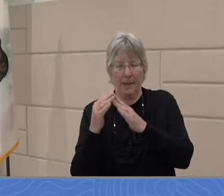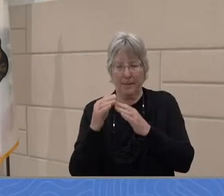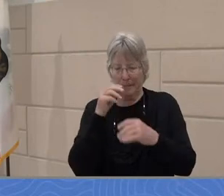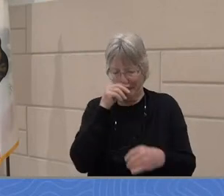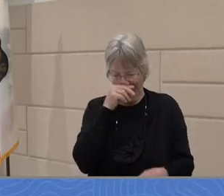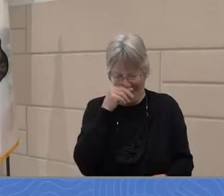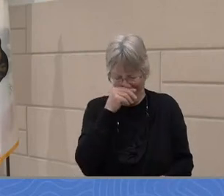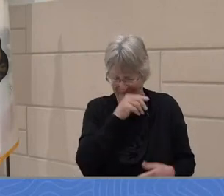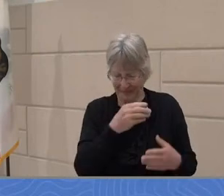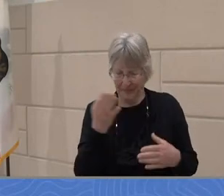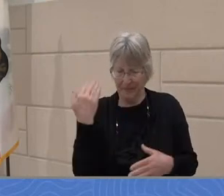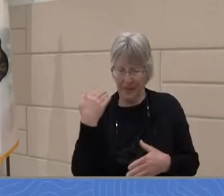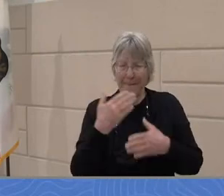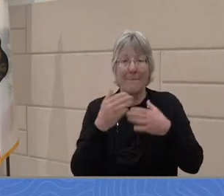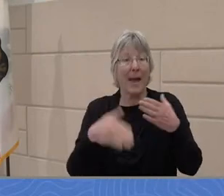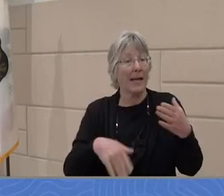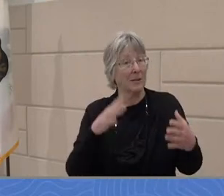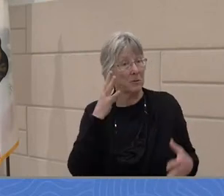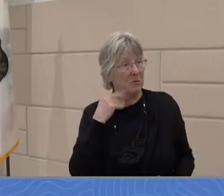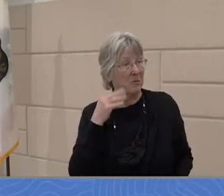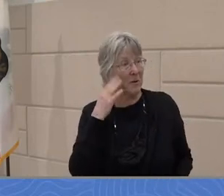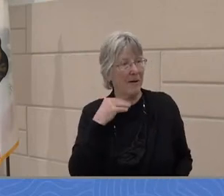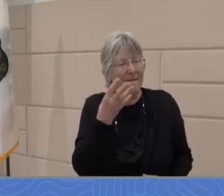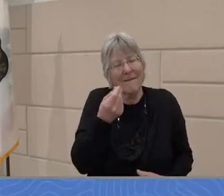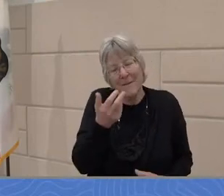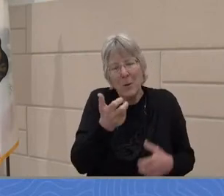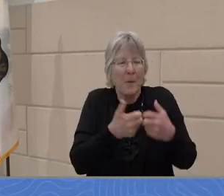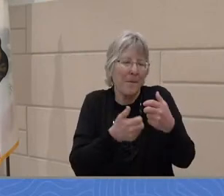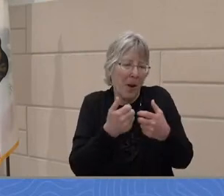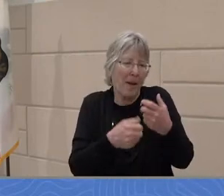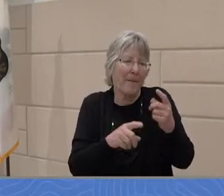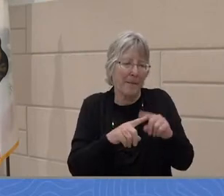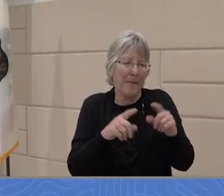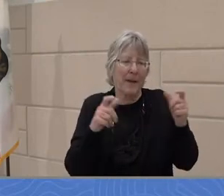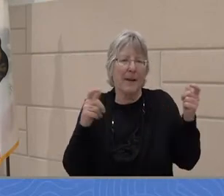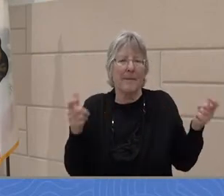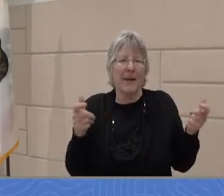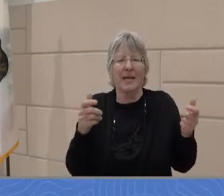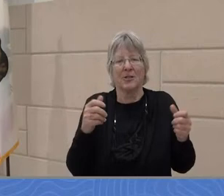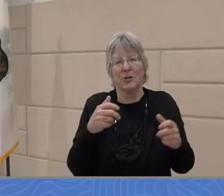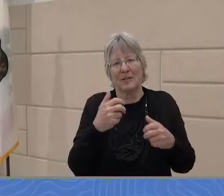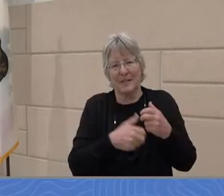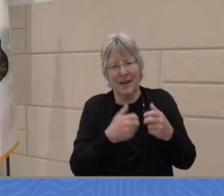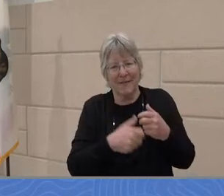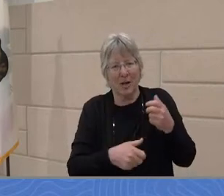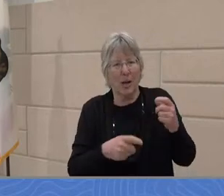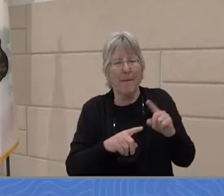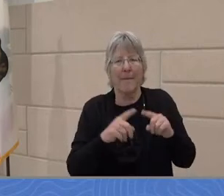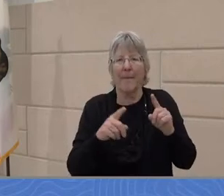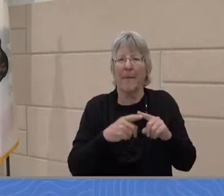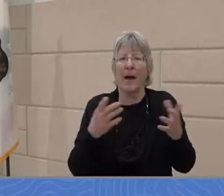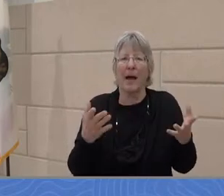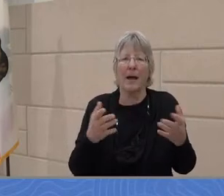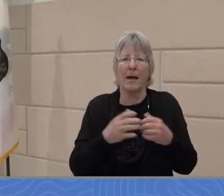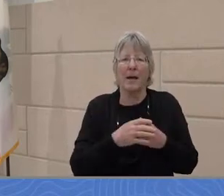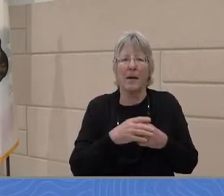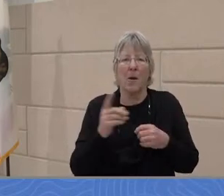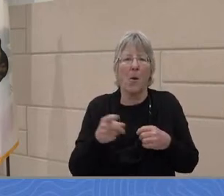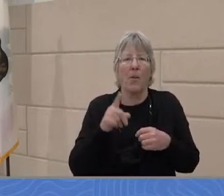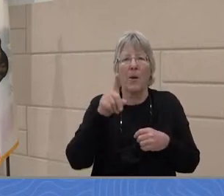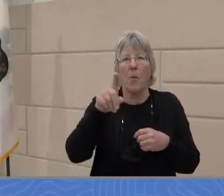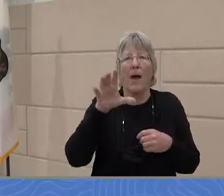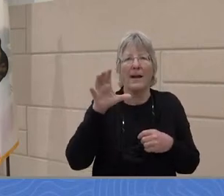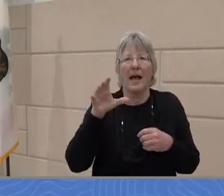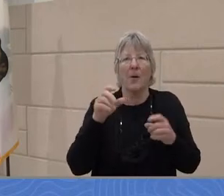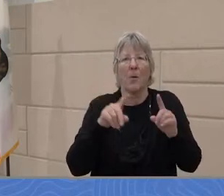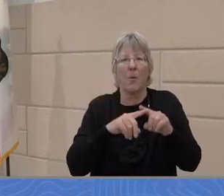ខែកាលពីខែសៅរ៍ មានមនុស្សតែ